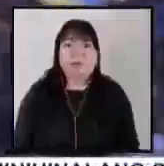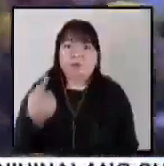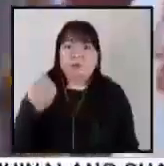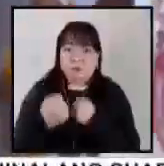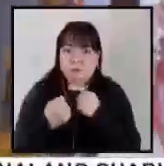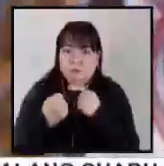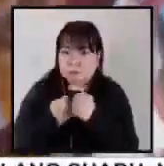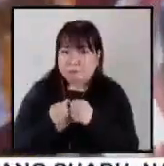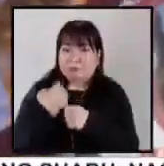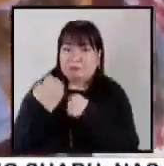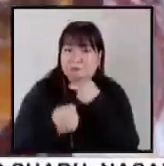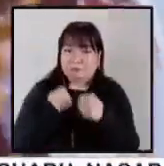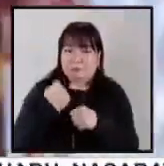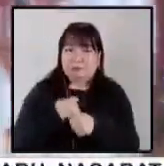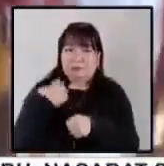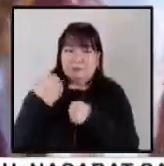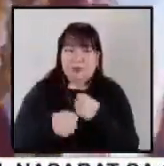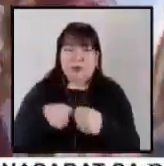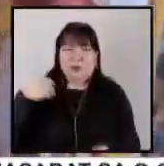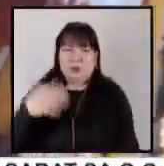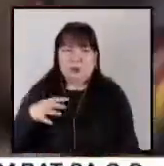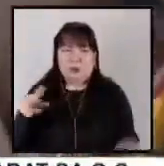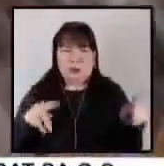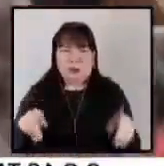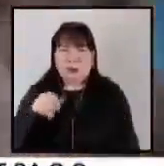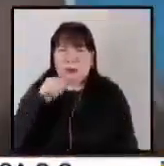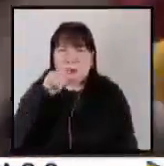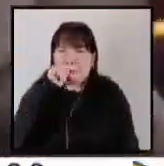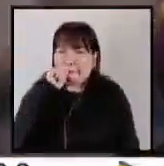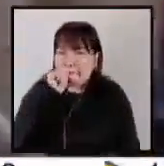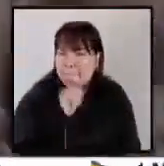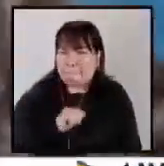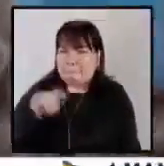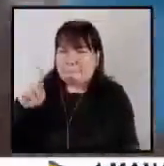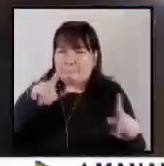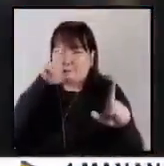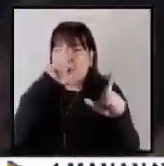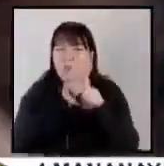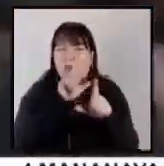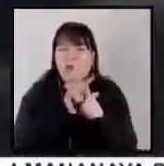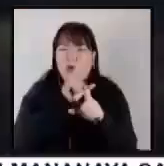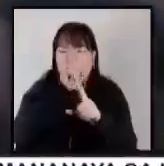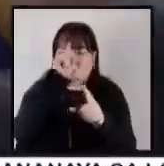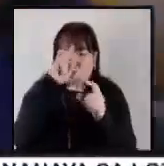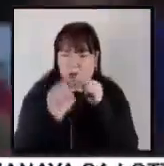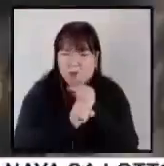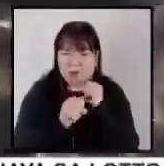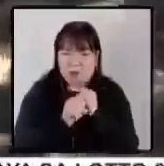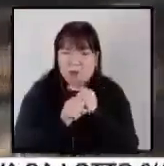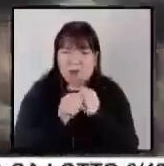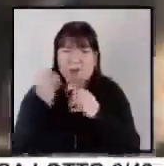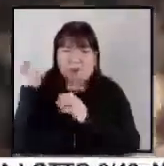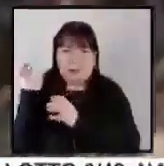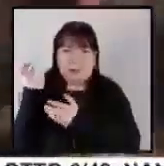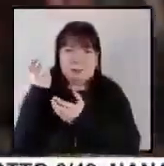Nakakabilib ang pagpapakita ng pagtatalaga at debosyon ng mga deboto ng Itim na Nazareno.